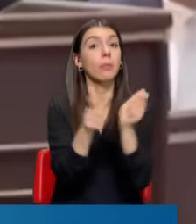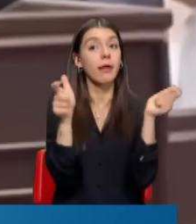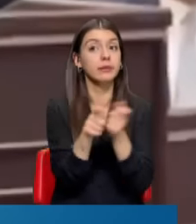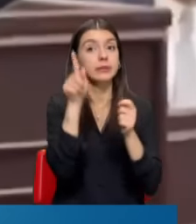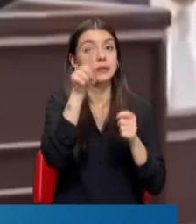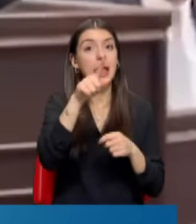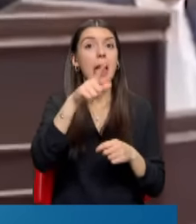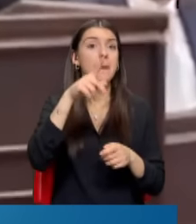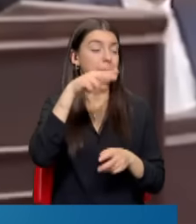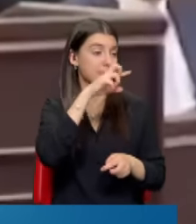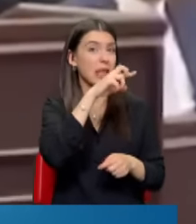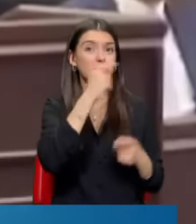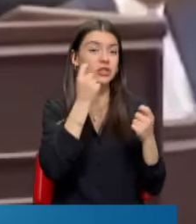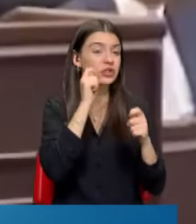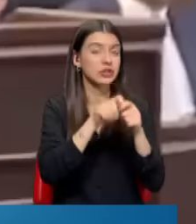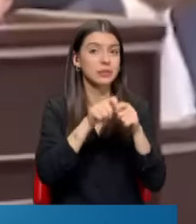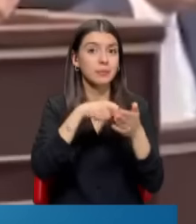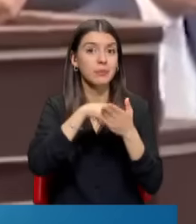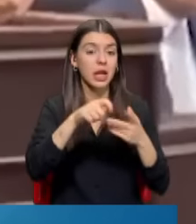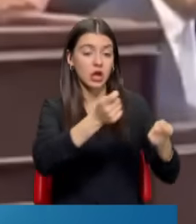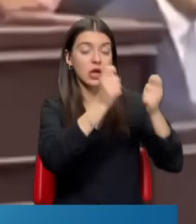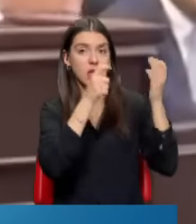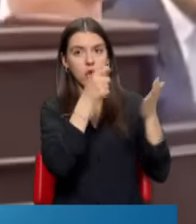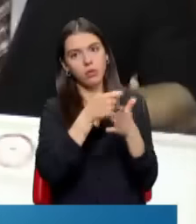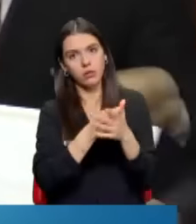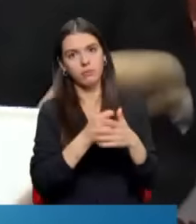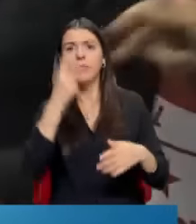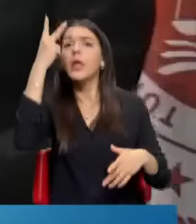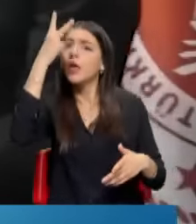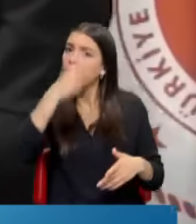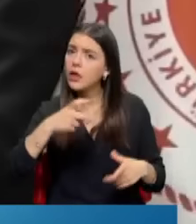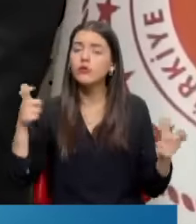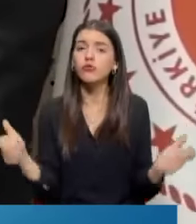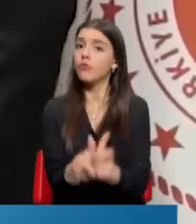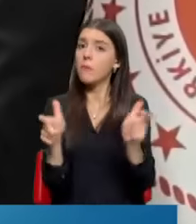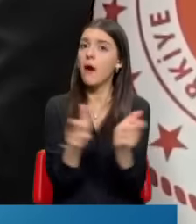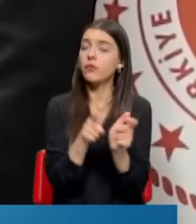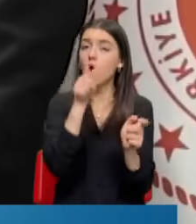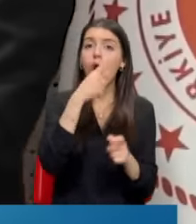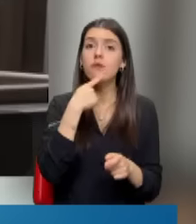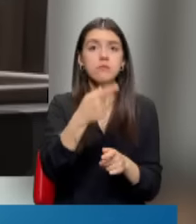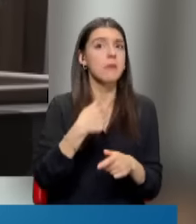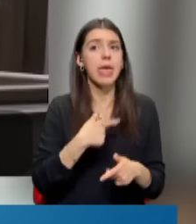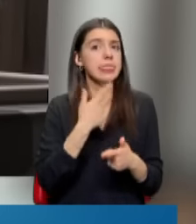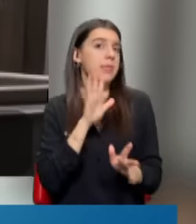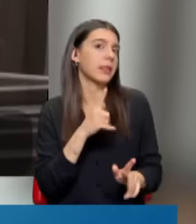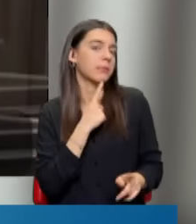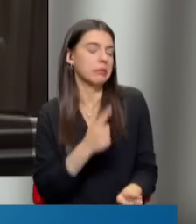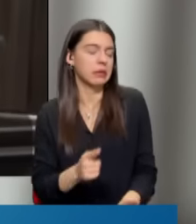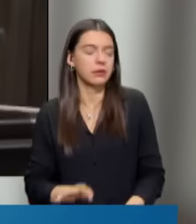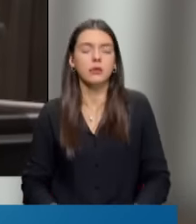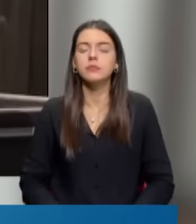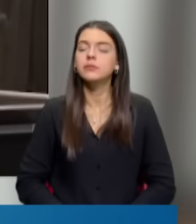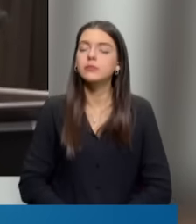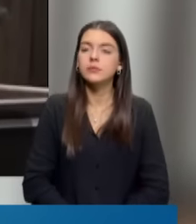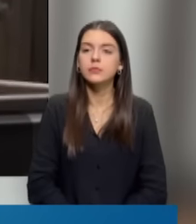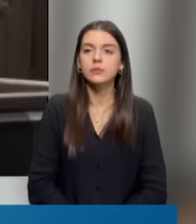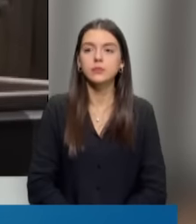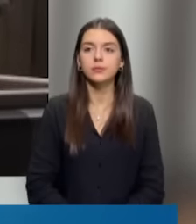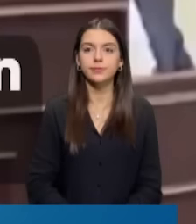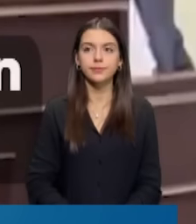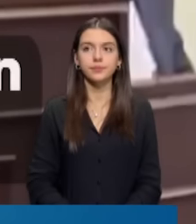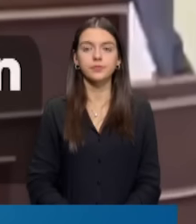kredi çekip ödedik dedi. Ama ikinci belediye meclis toplantısında o sözlerini inkar etti. 85 milyonu krediyi